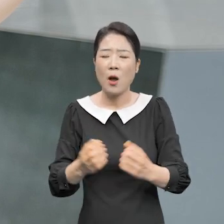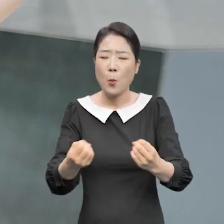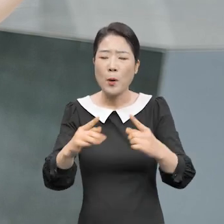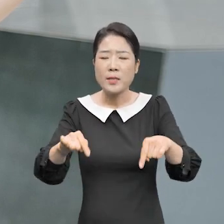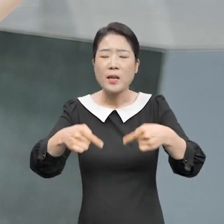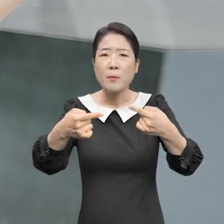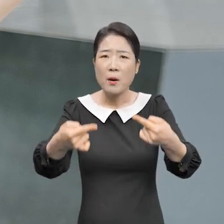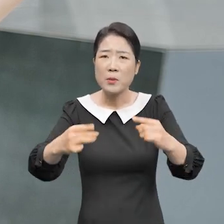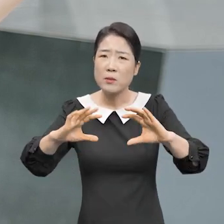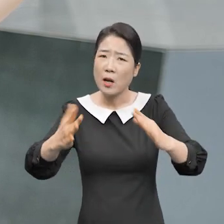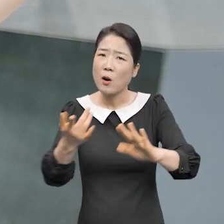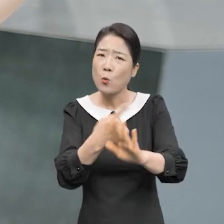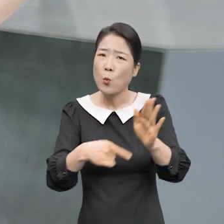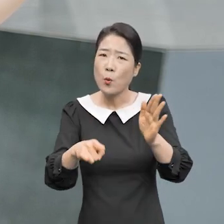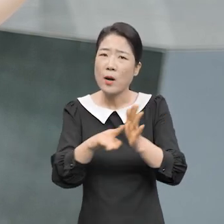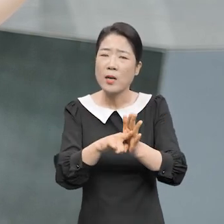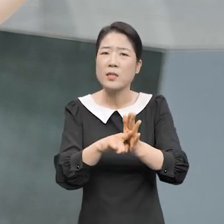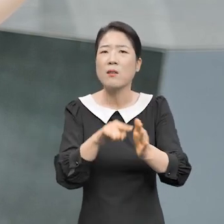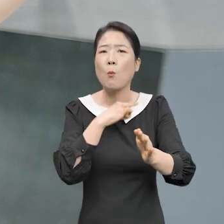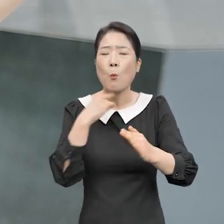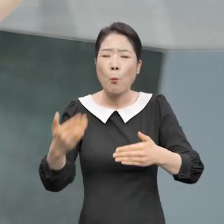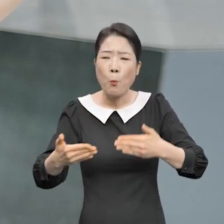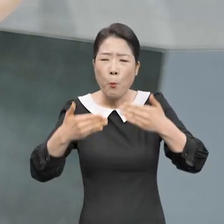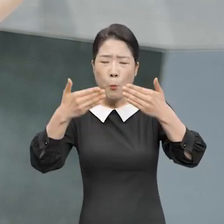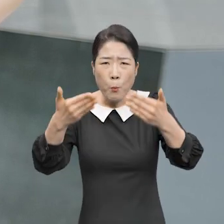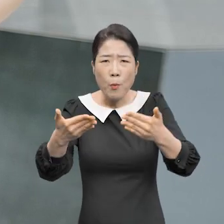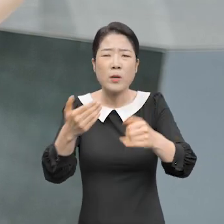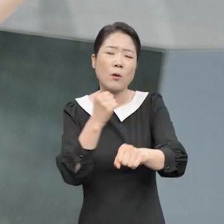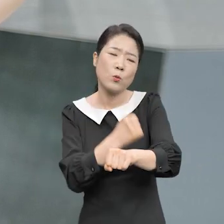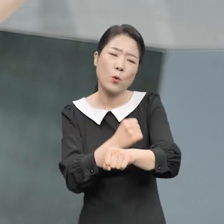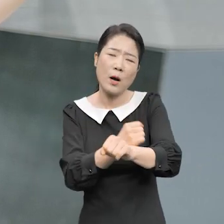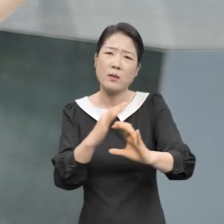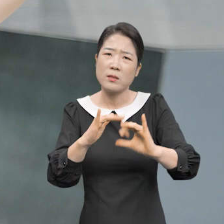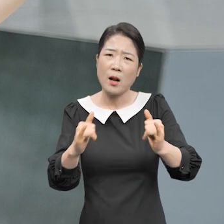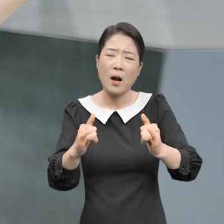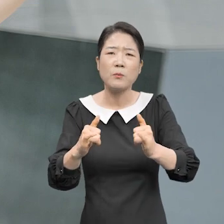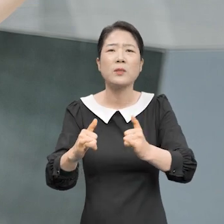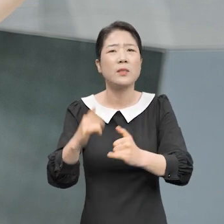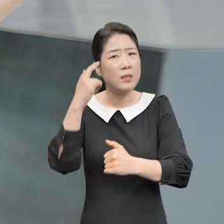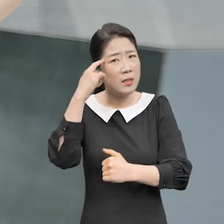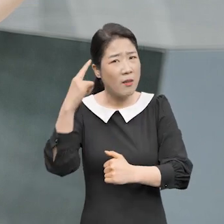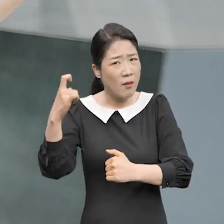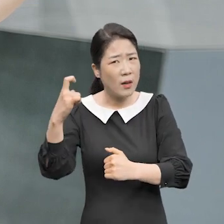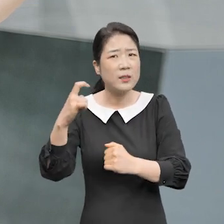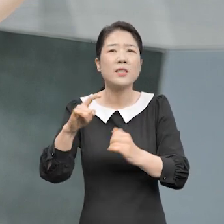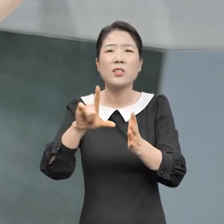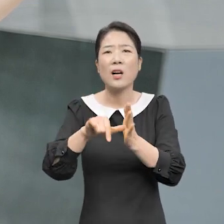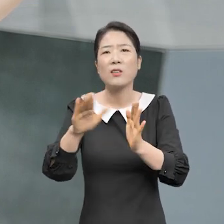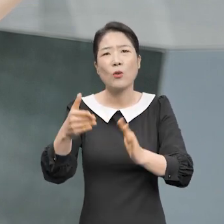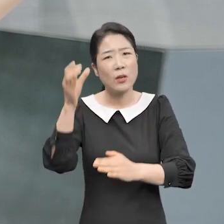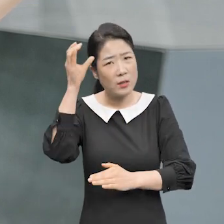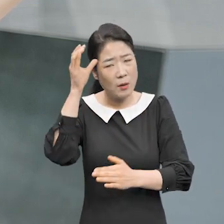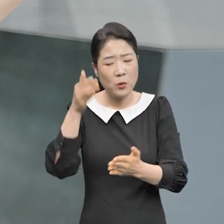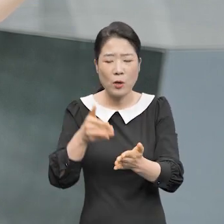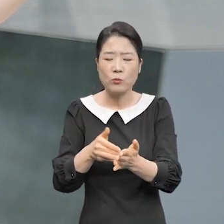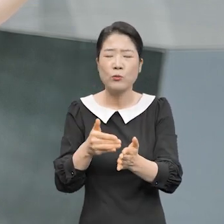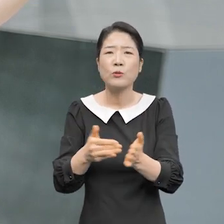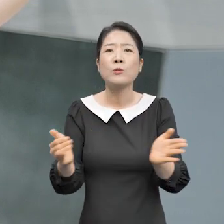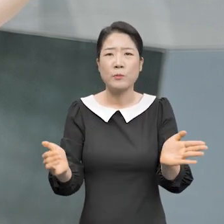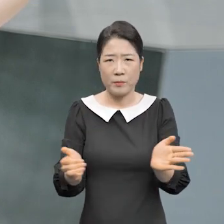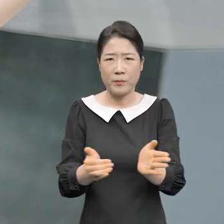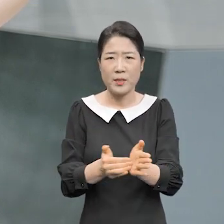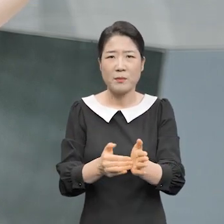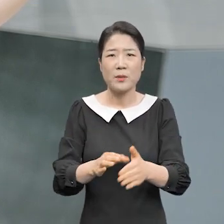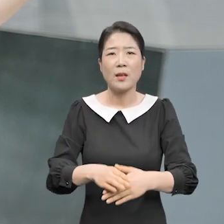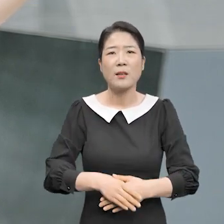함께하면서 국가를 위해 희생 공헌하신 분들을 기르는 시간을 갖길 기대해 봅니다 내일이 빛나는 기회도시에서 헬로